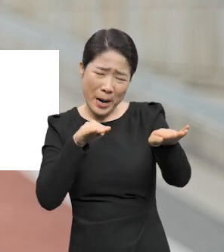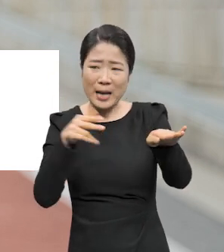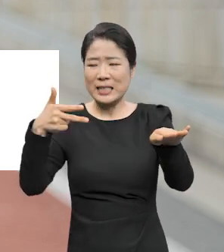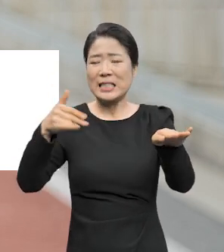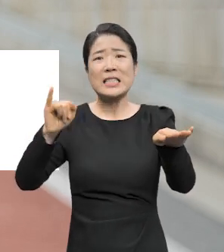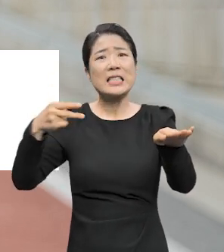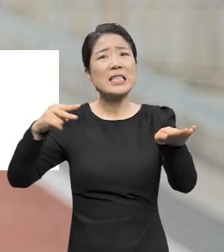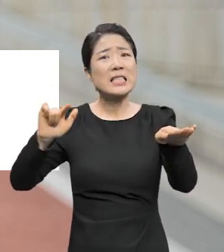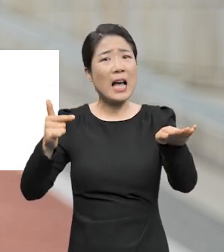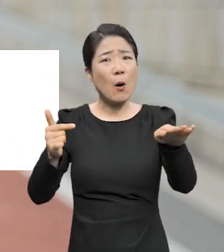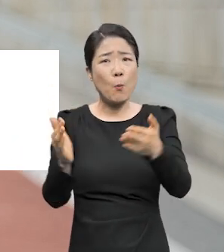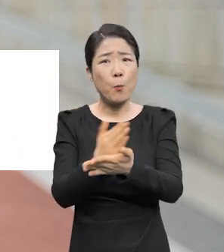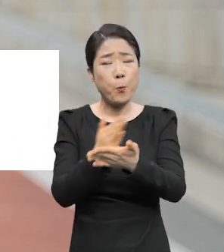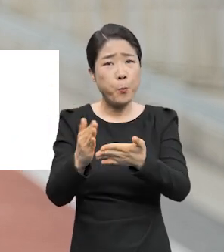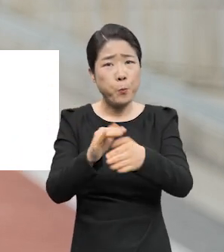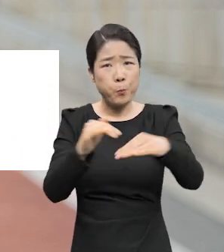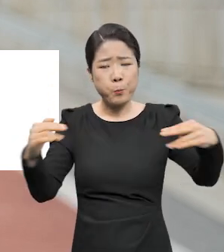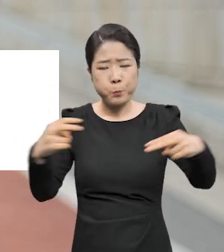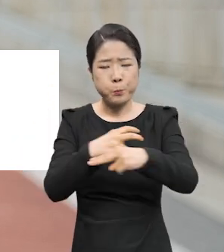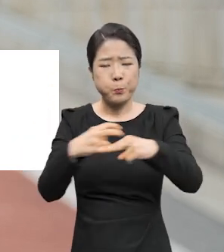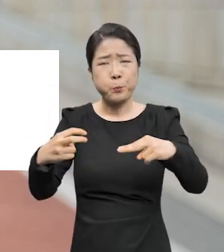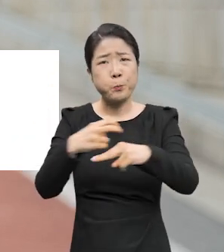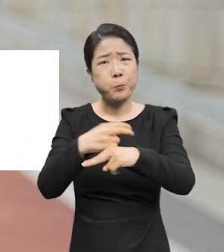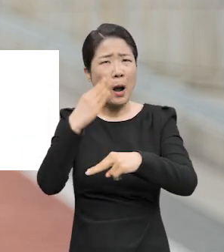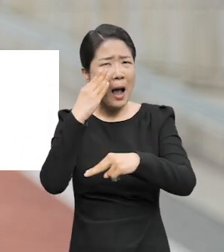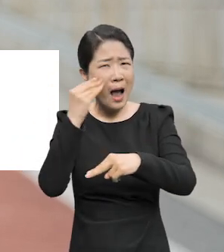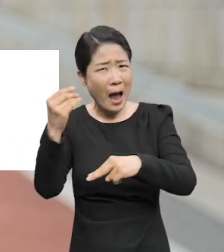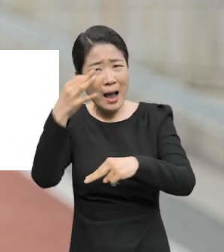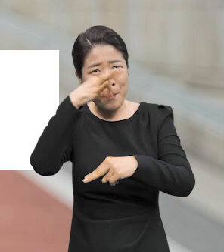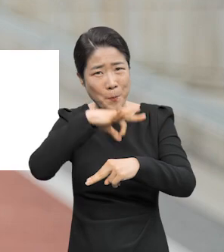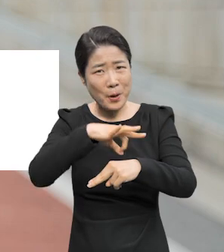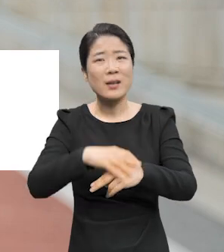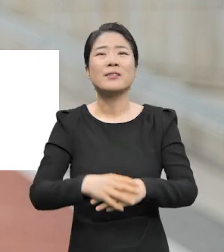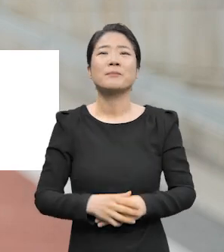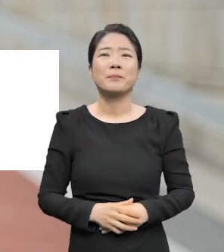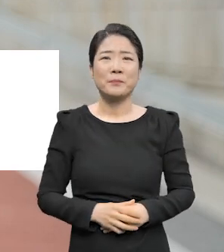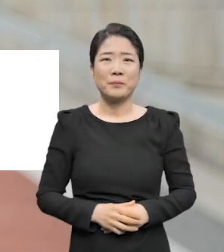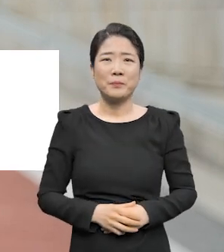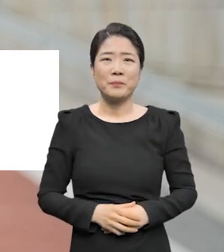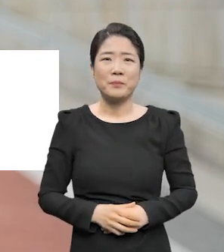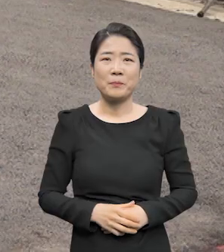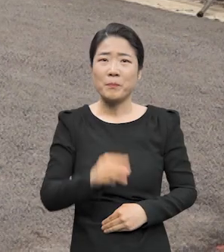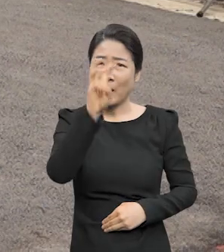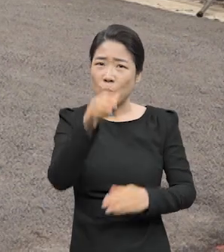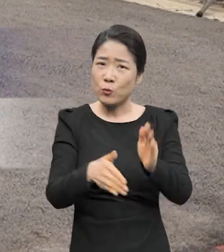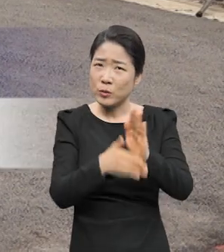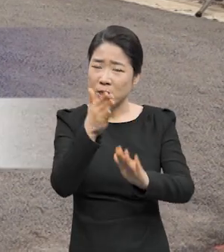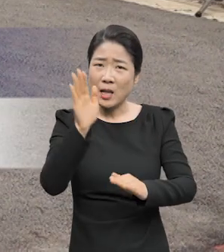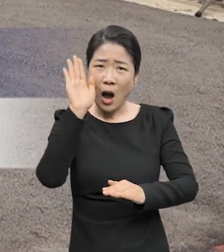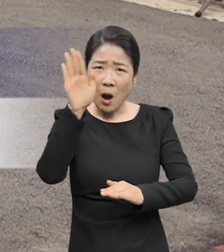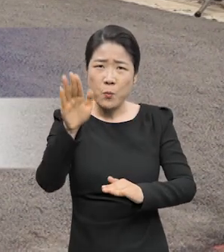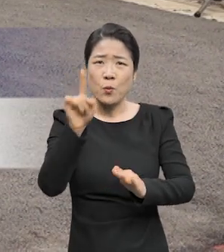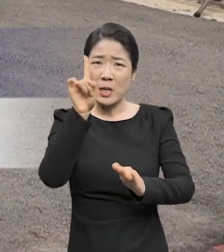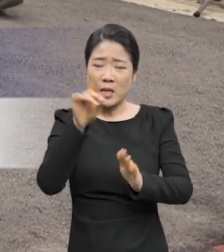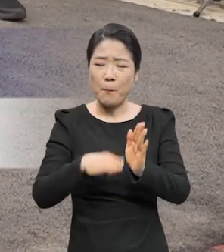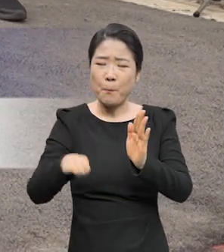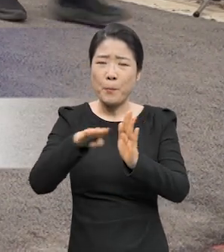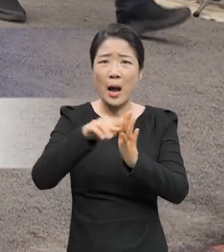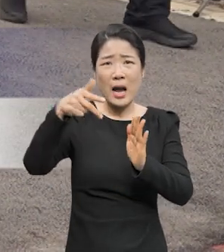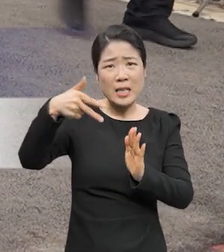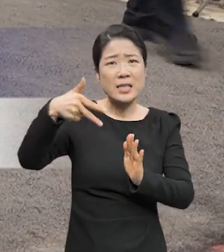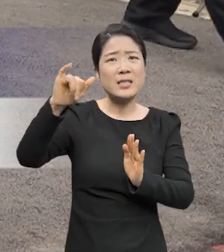교통량을 지산IC로 분산해 교통 흐름을 원활히 하는 효과도 가져올 수 있습니다. 광주시는 앞으로